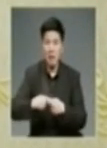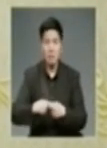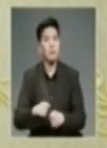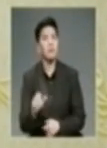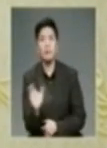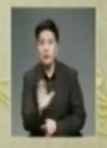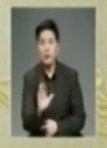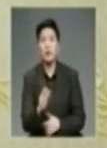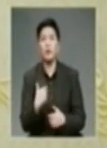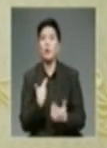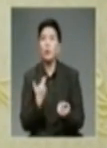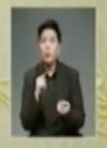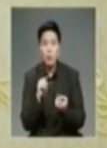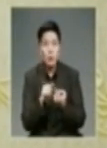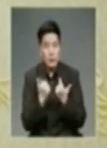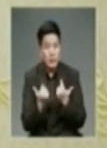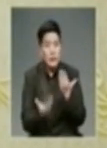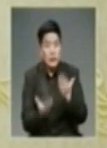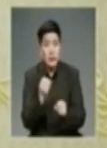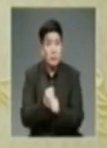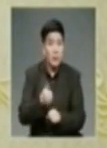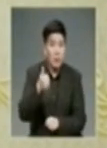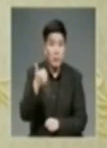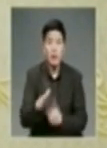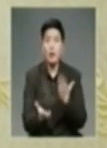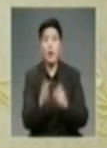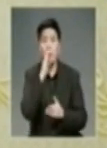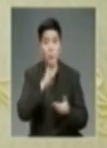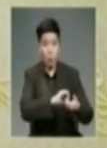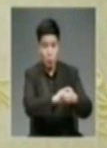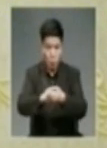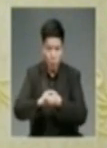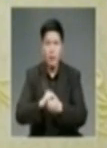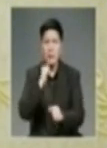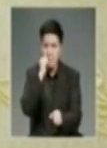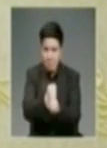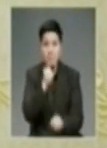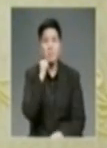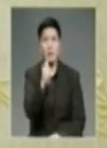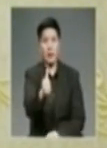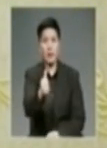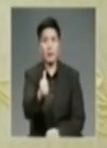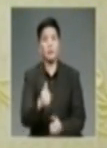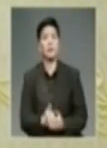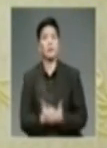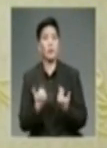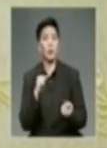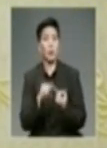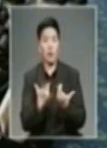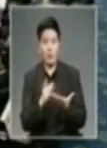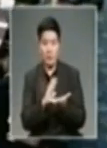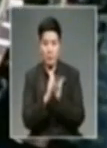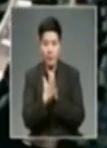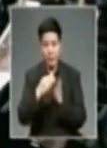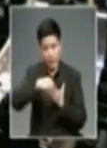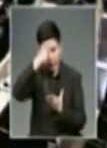จนเกินไปนะหรือมันเป็นไปไม่ได้เลยนะครับถ้าเราร่วมมือกันมันก็เป็นไปได้ทุกอย่างนะครับประเด็นการเป็นรูปการศึกษ